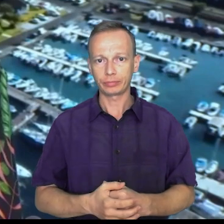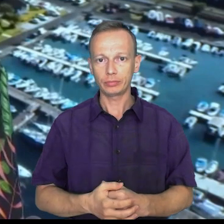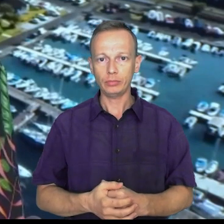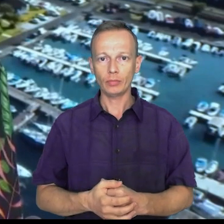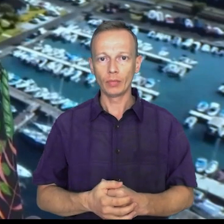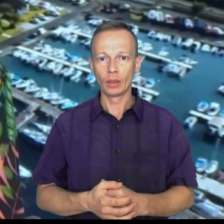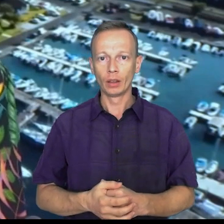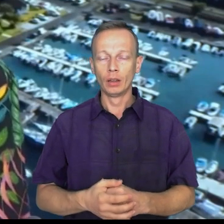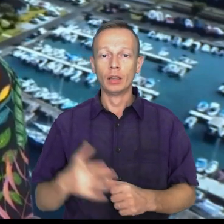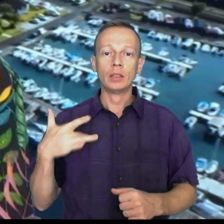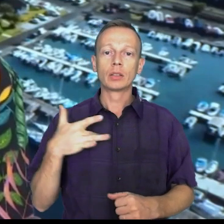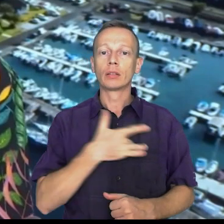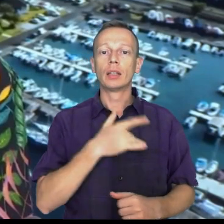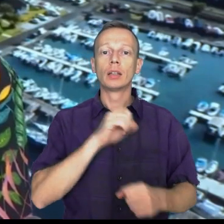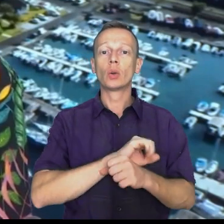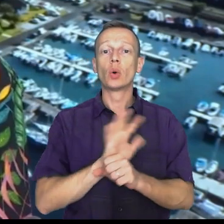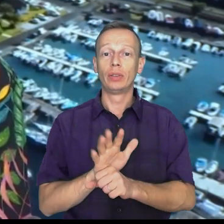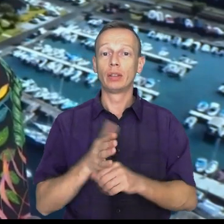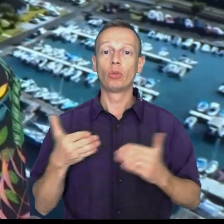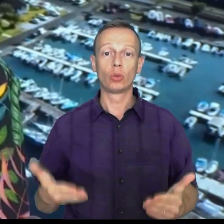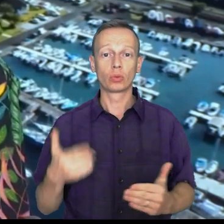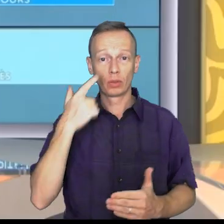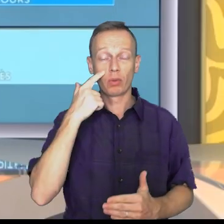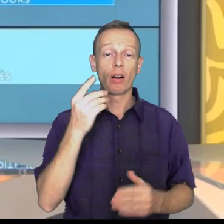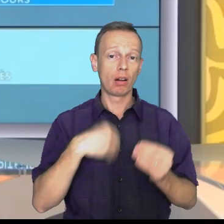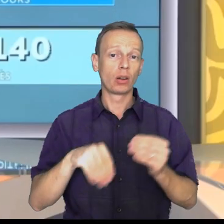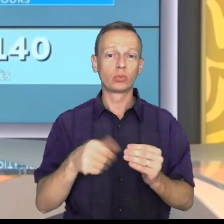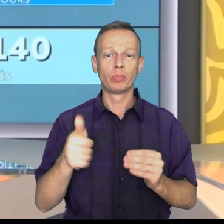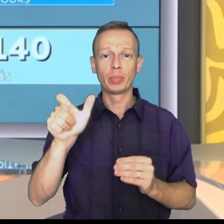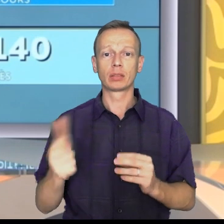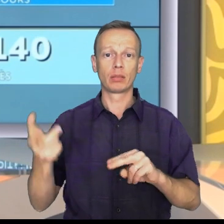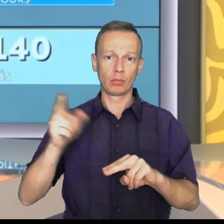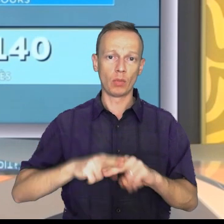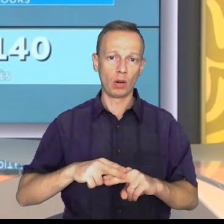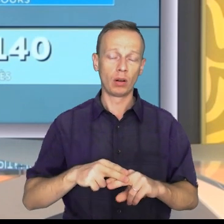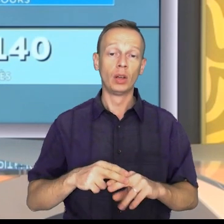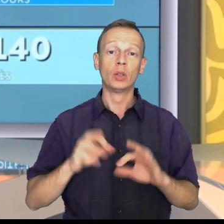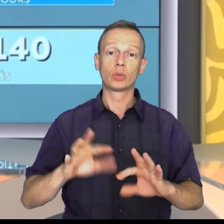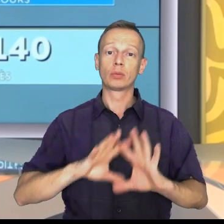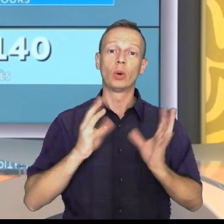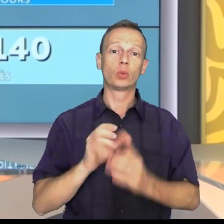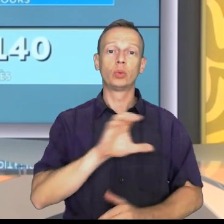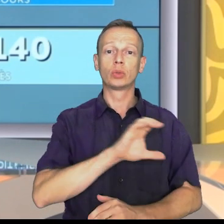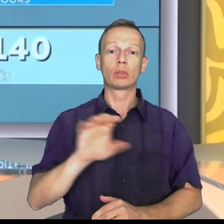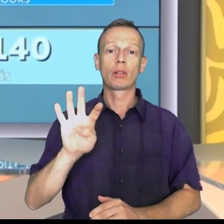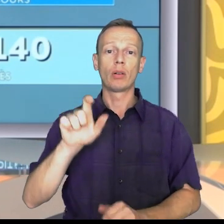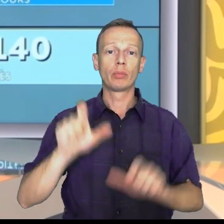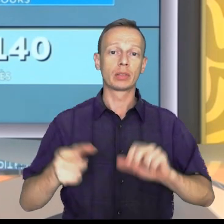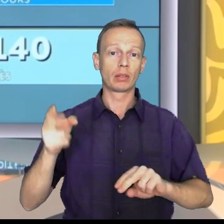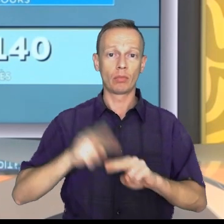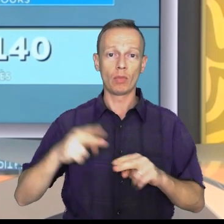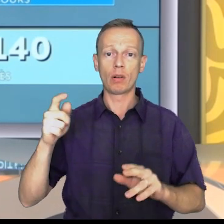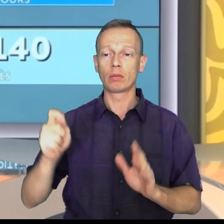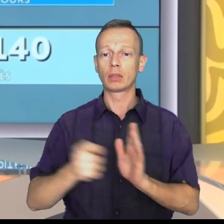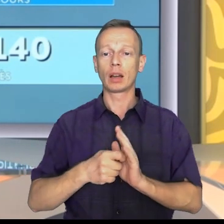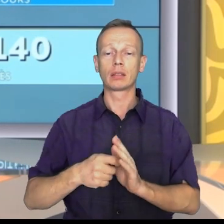éditions. Santé, le bilan Covid du jour fait état d'un nouveau décès. La Polynésie enregistre 140 morts donc